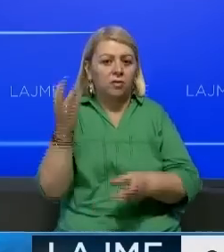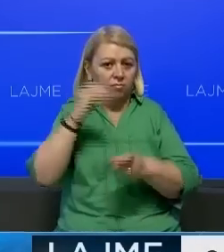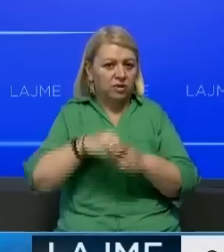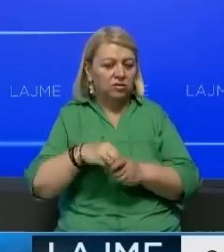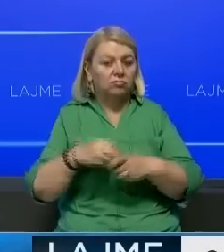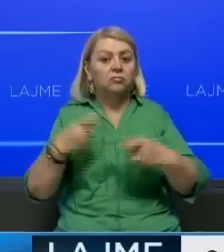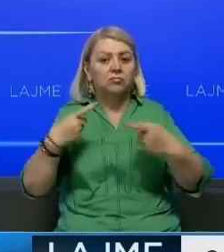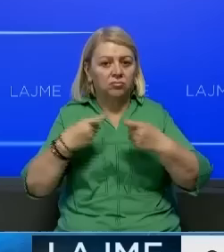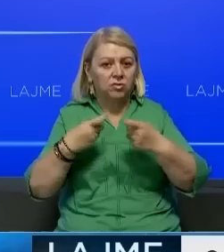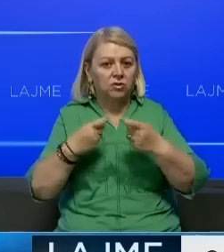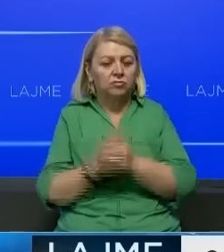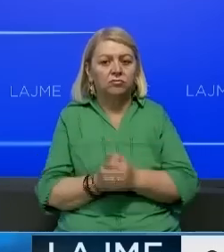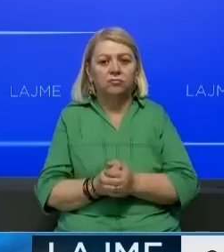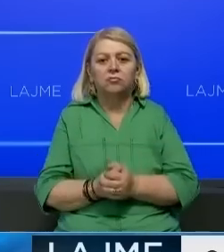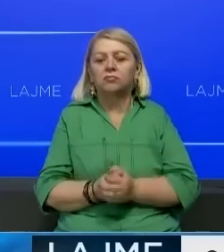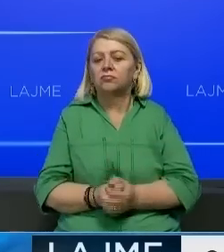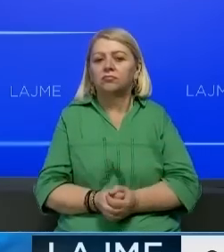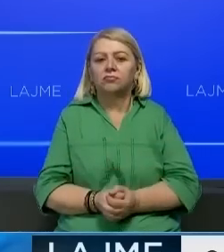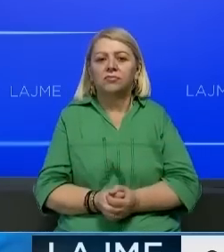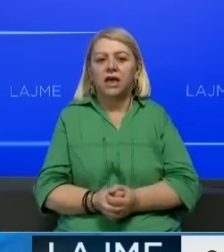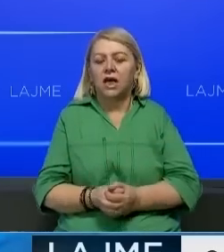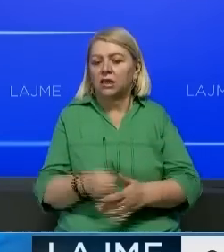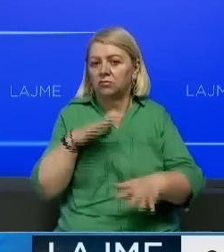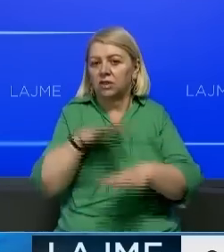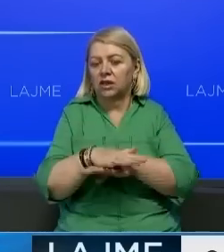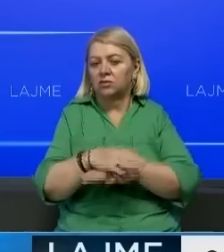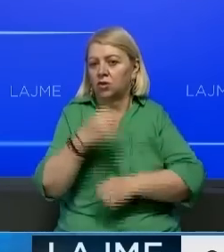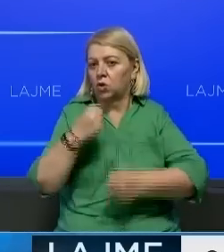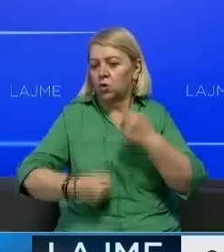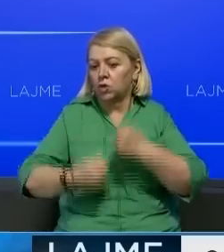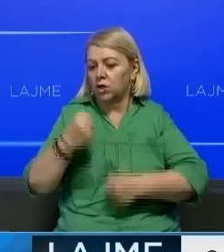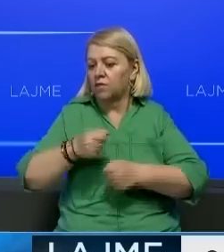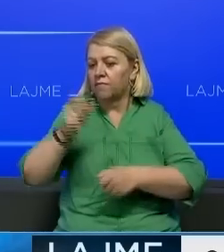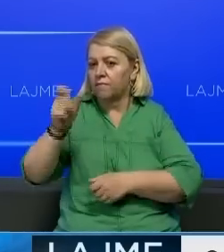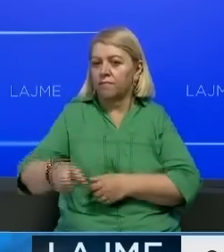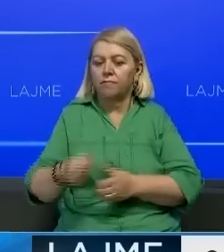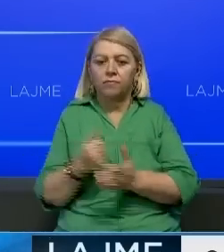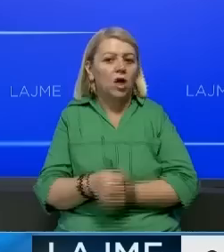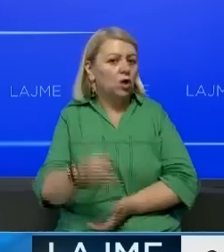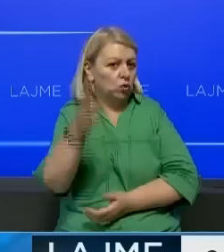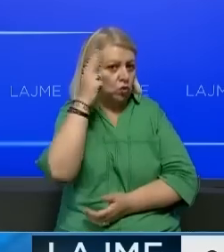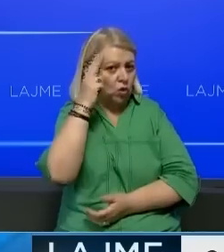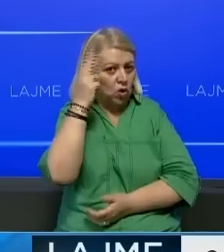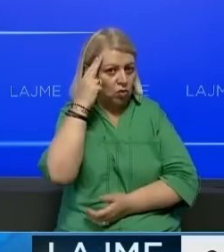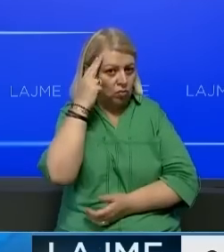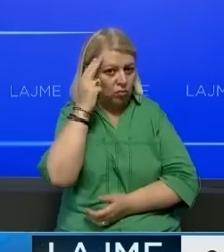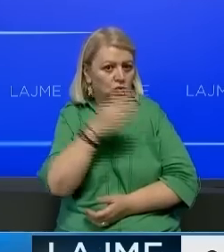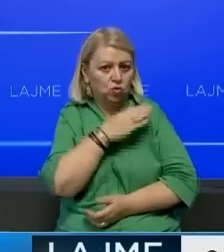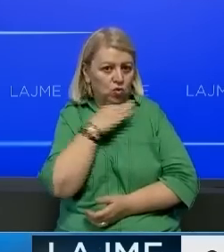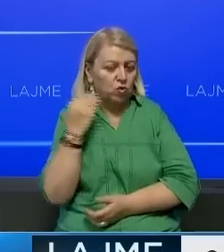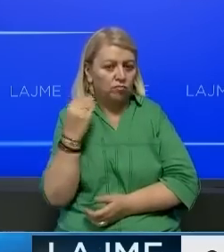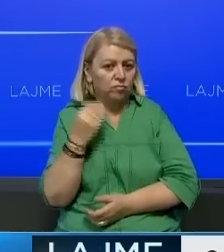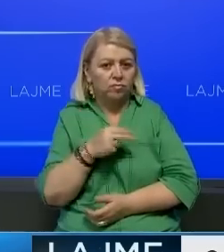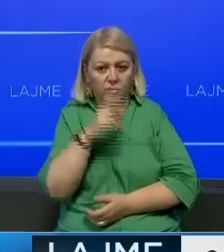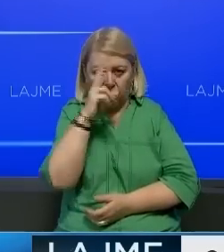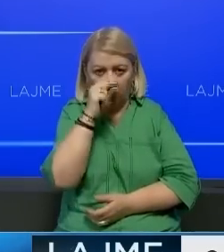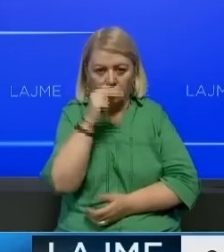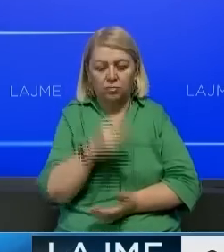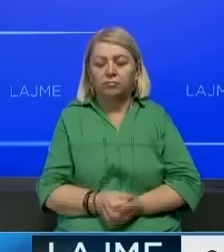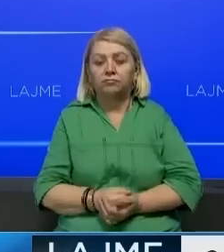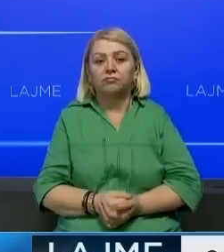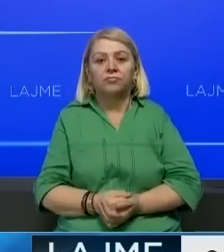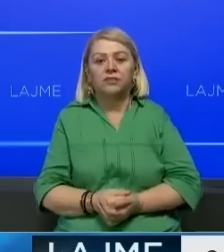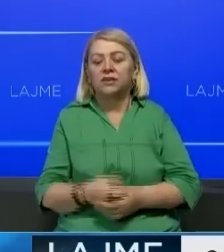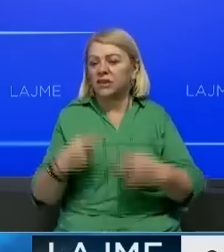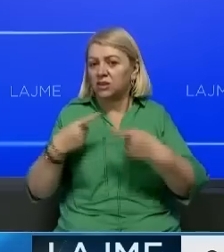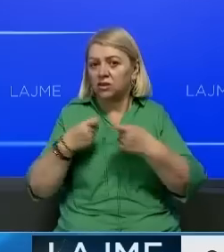shtënat, derisa ato po hetohen si akt terrorist. I dyshuari ishte i njohur për shërbimet e sigurisë norvegjeze. Të shtëna u